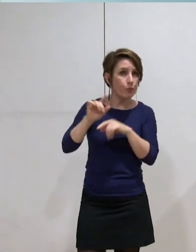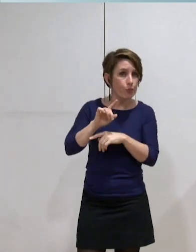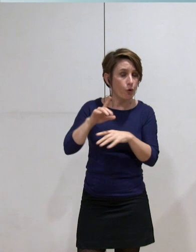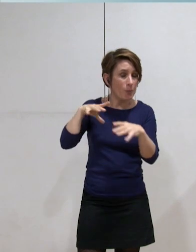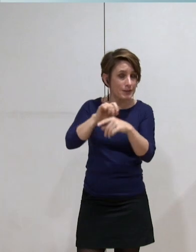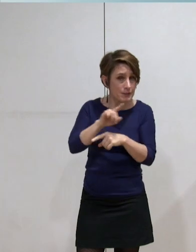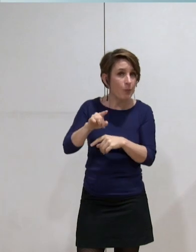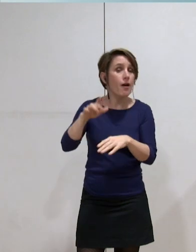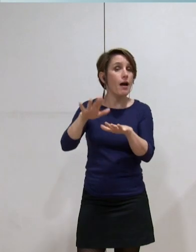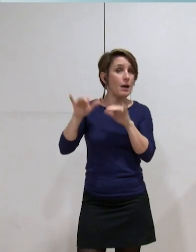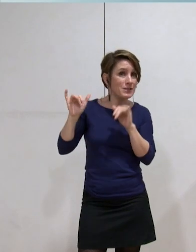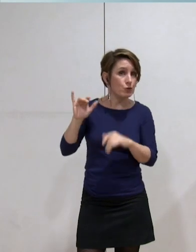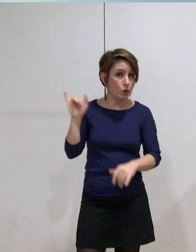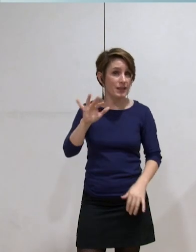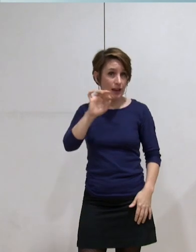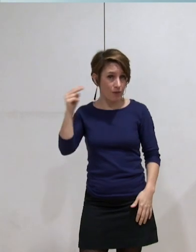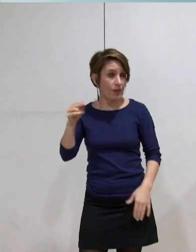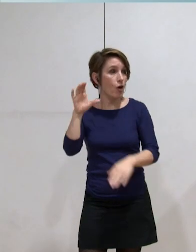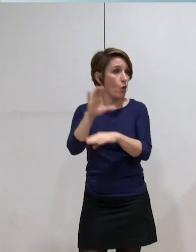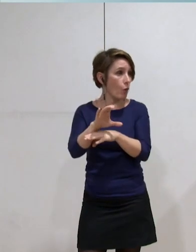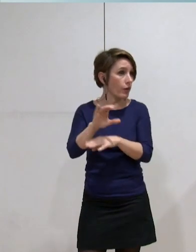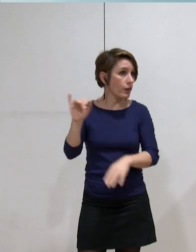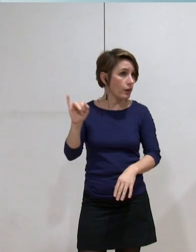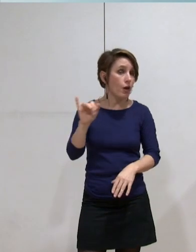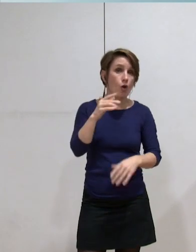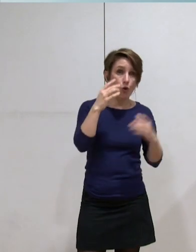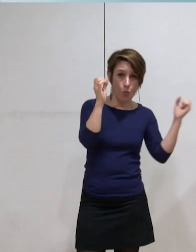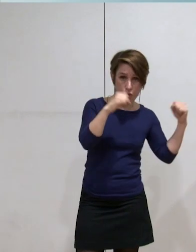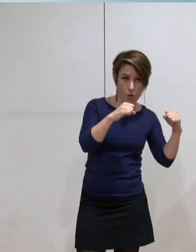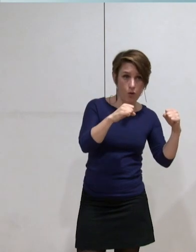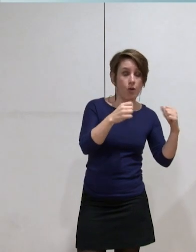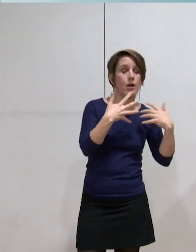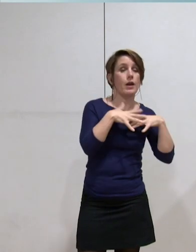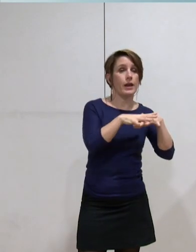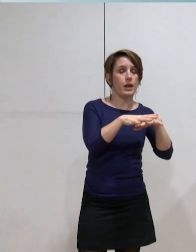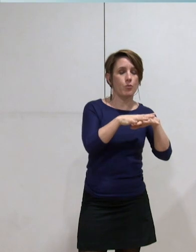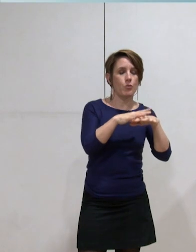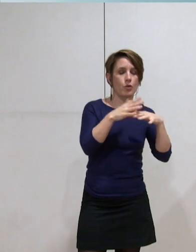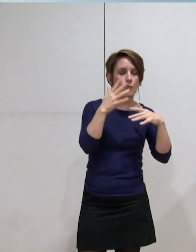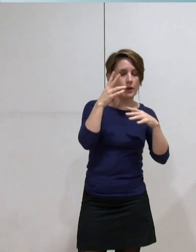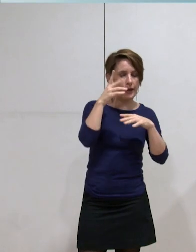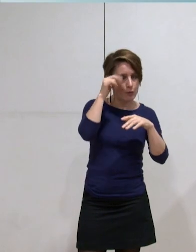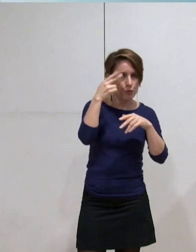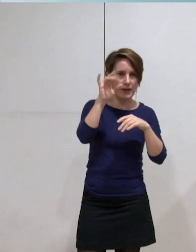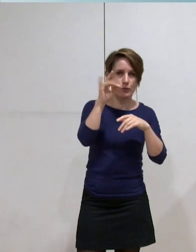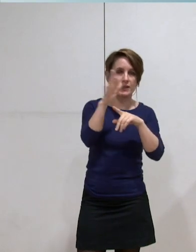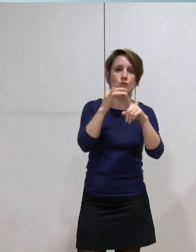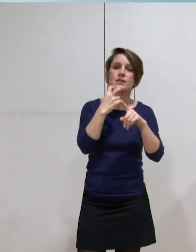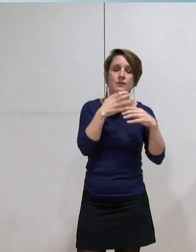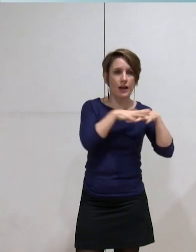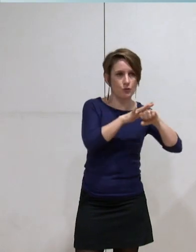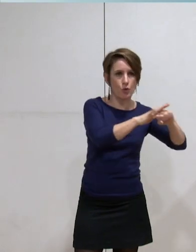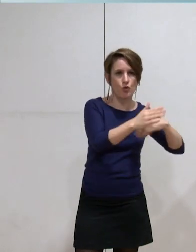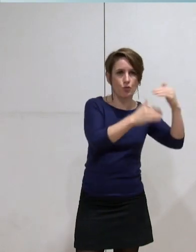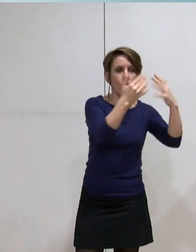frond national qui vote contre qui vote pour républicain udi société civile rassemblement de gauche et de